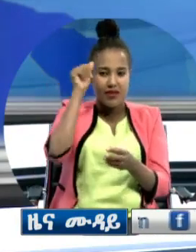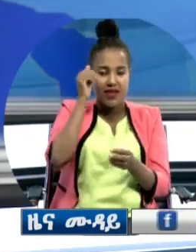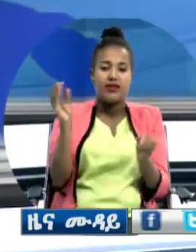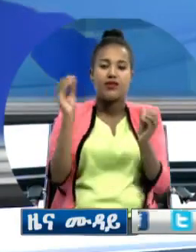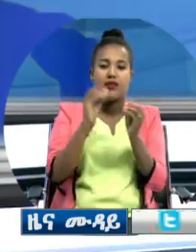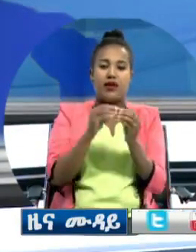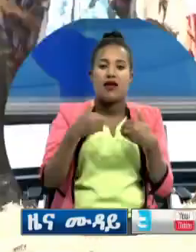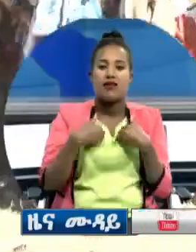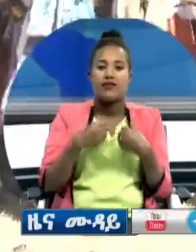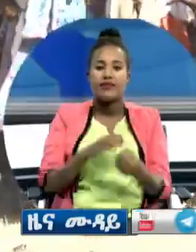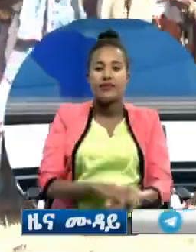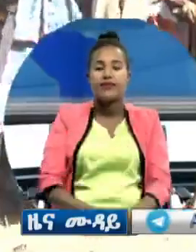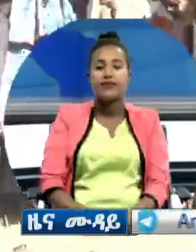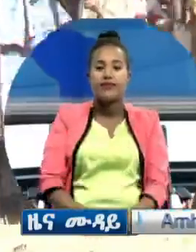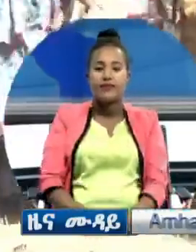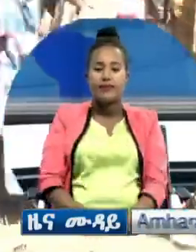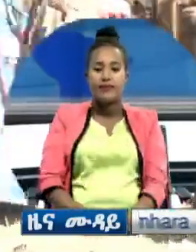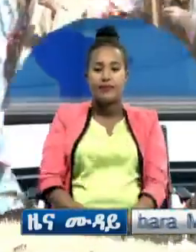አለው።